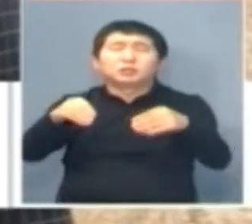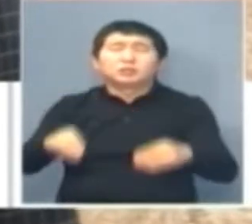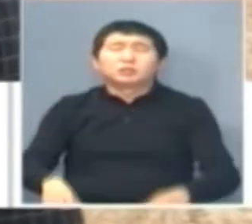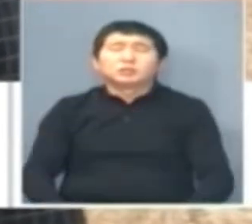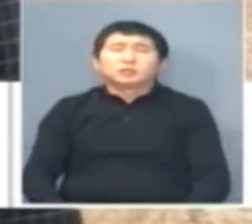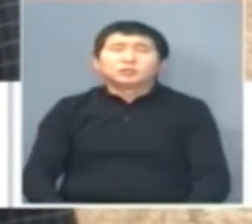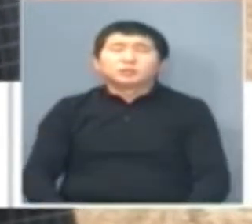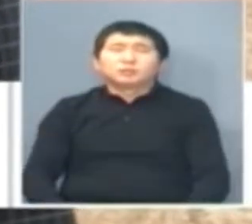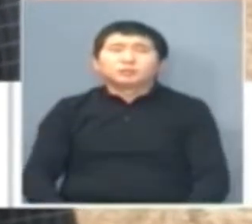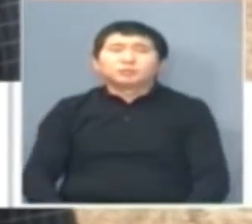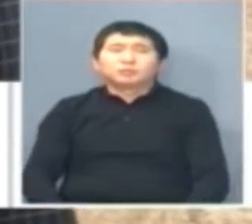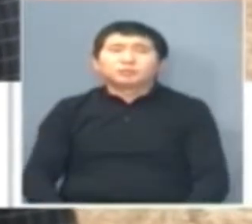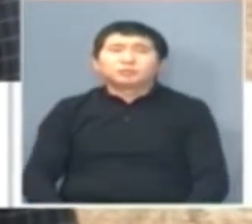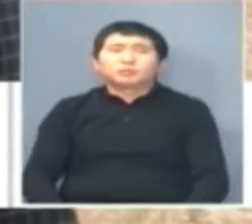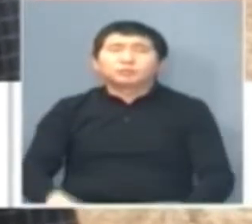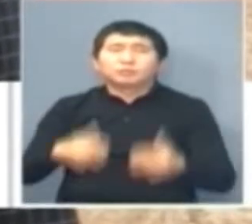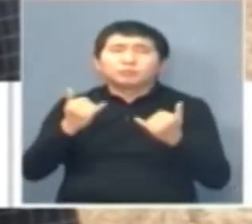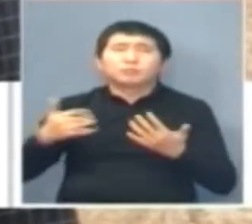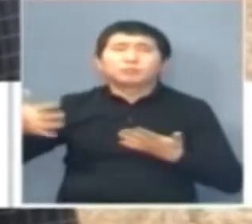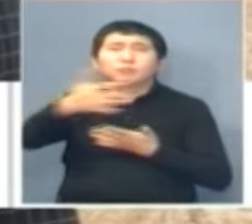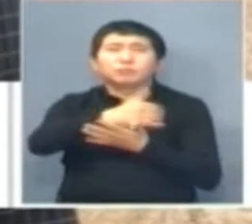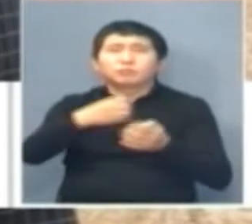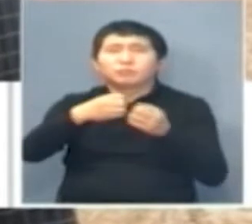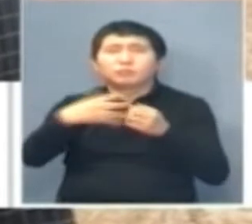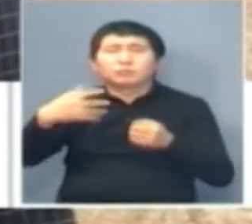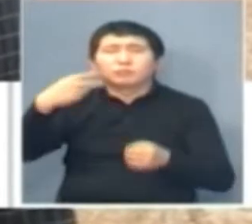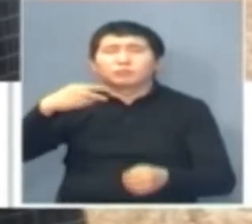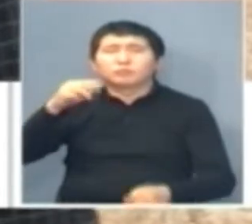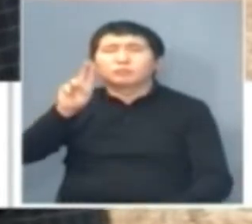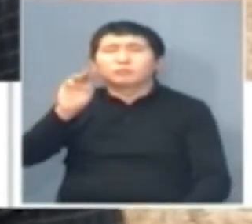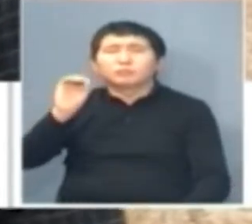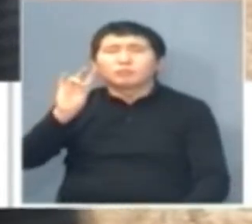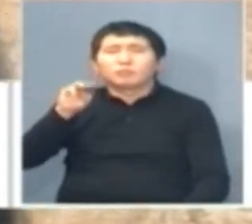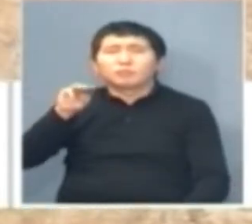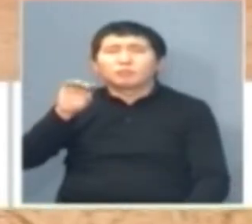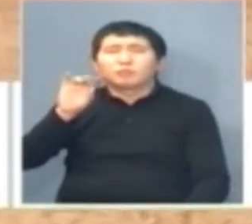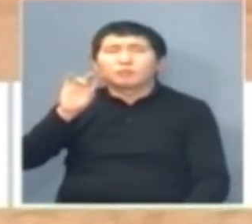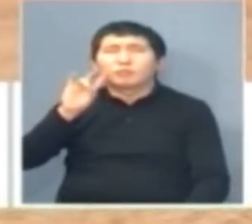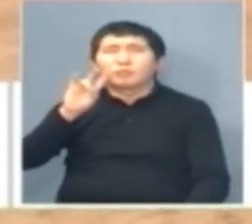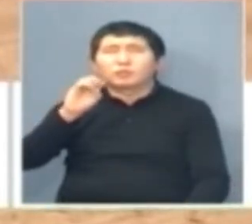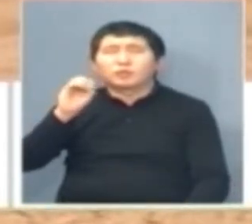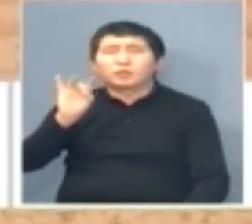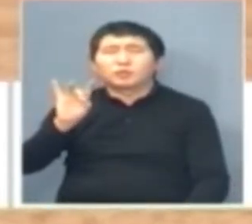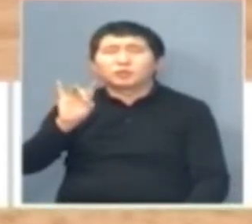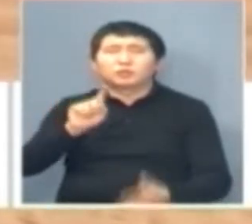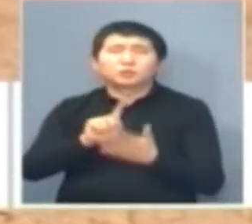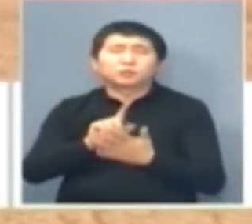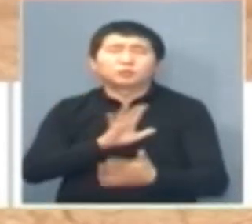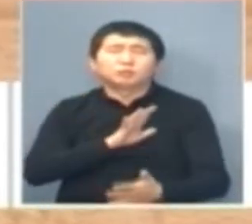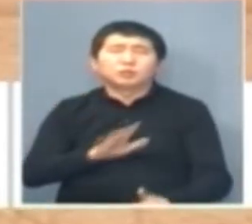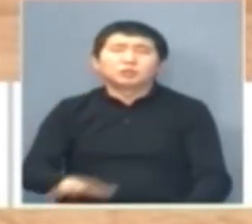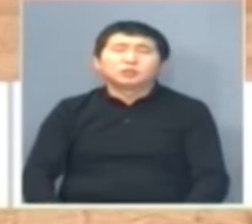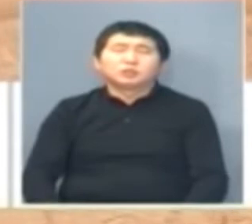Бұл егістіктен алатын өнім көлемі 15-20 центнерге жетуі тиіс. Ал арпадан алынған өнімнің